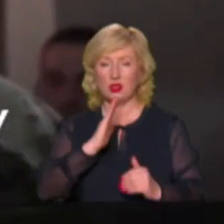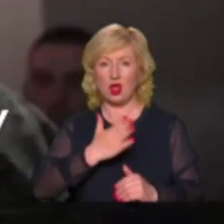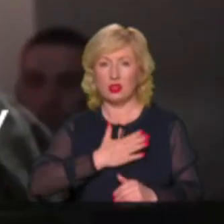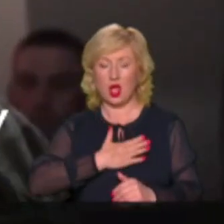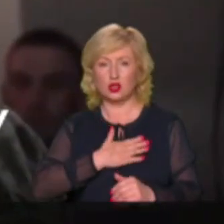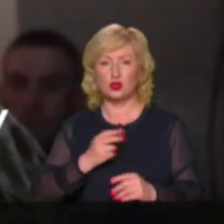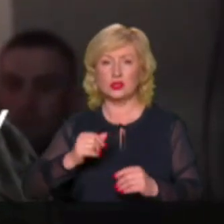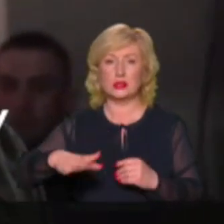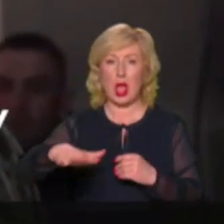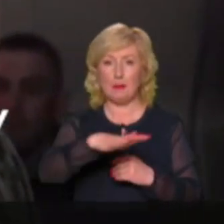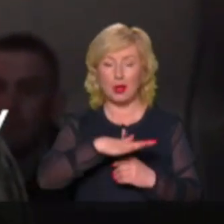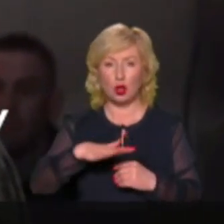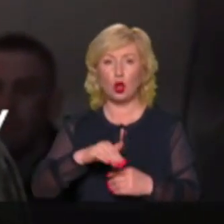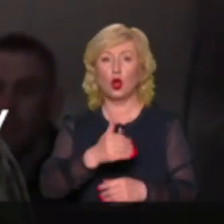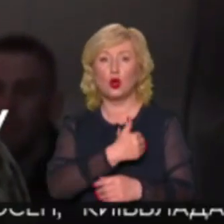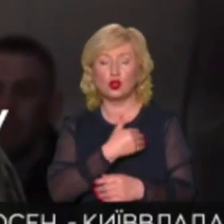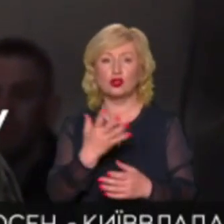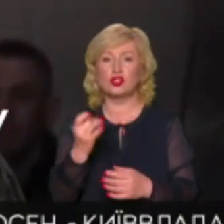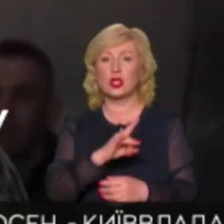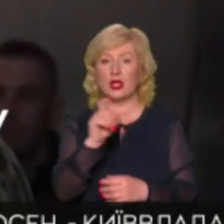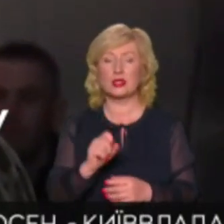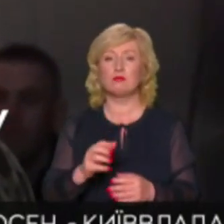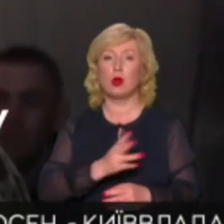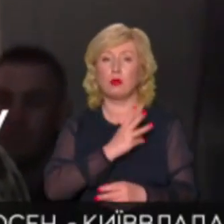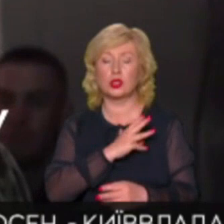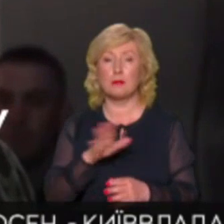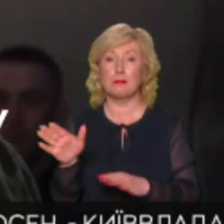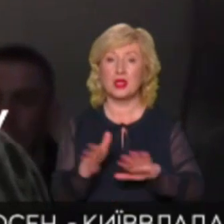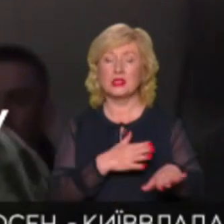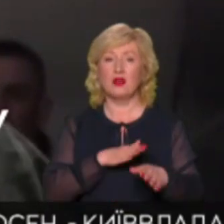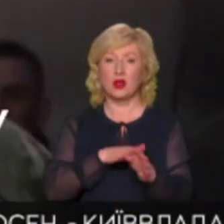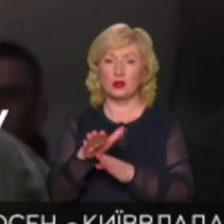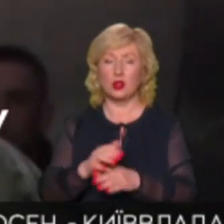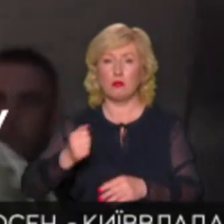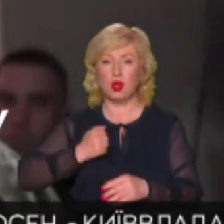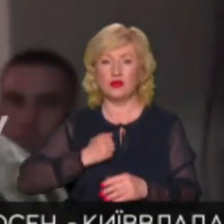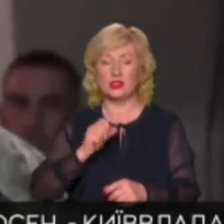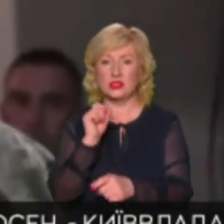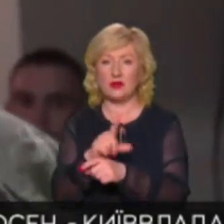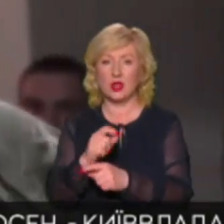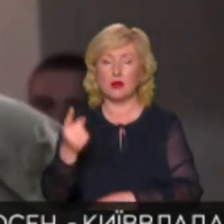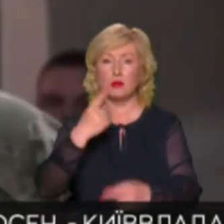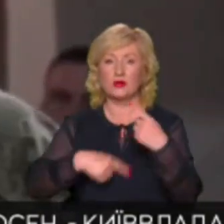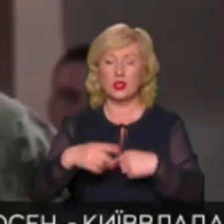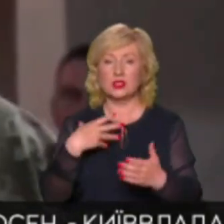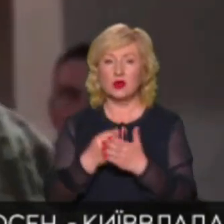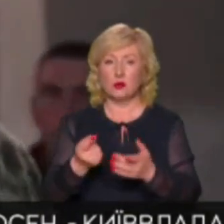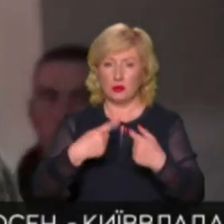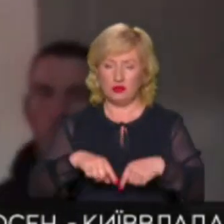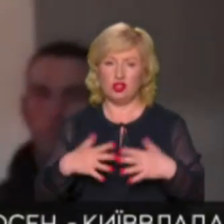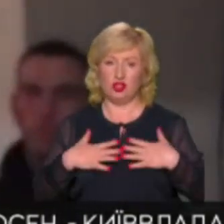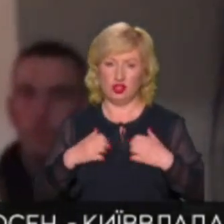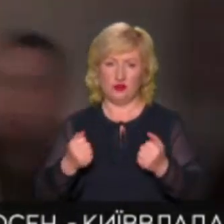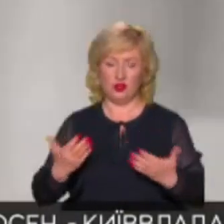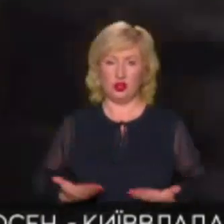І хочу ще раз вам побажати, щоб після виконання бойових завдань ви поверталися до своїх підрозділів живими і неушкодженими.